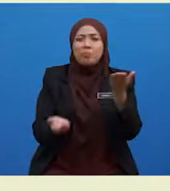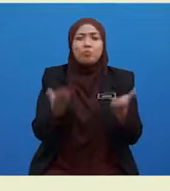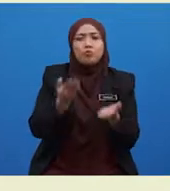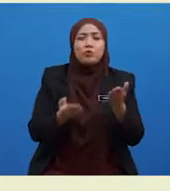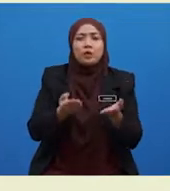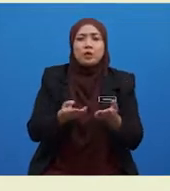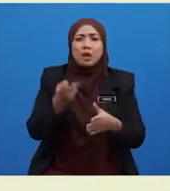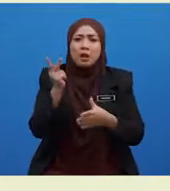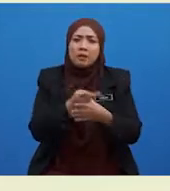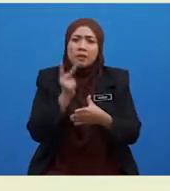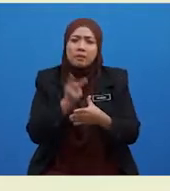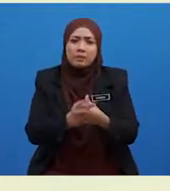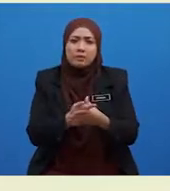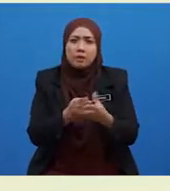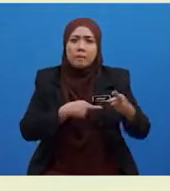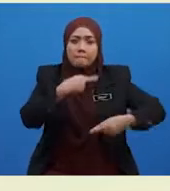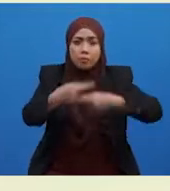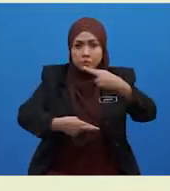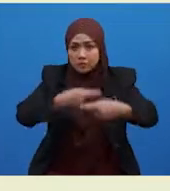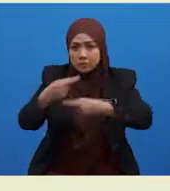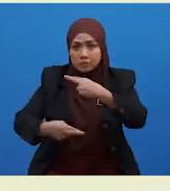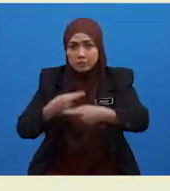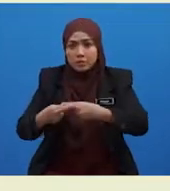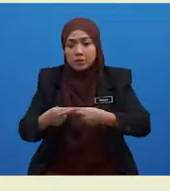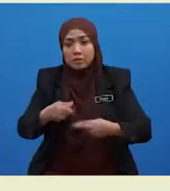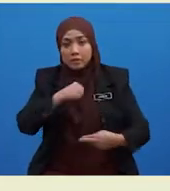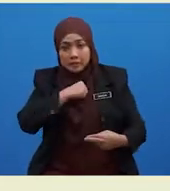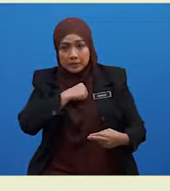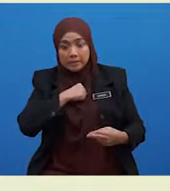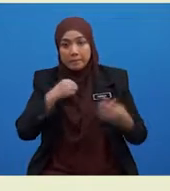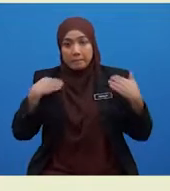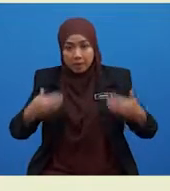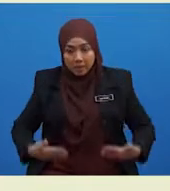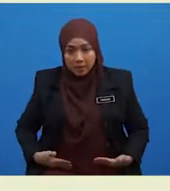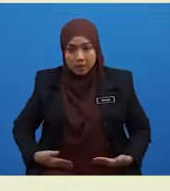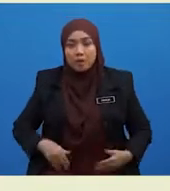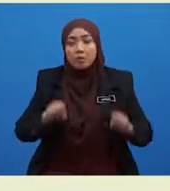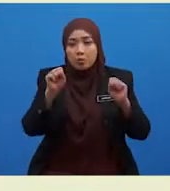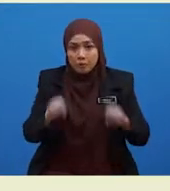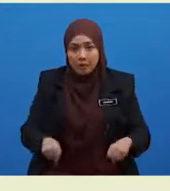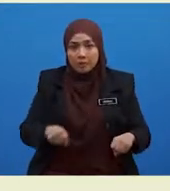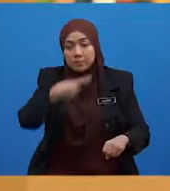akan mengganggu proses peningkatan kecergasan anda, malah mungkin menyebabkan kecederaan.